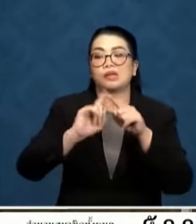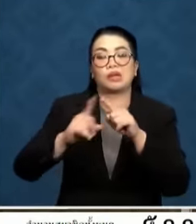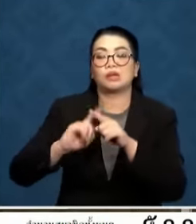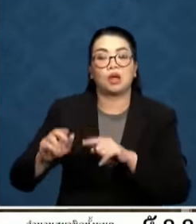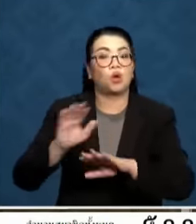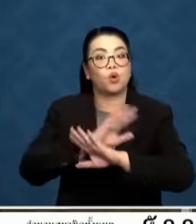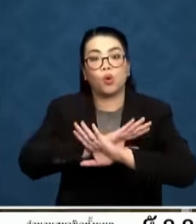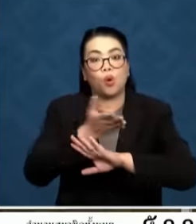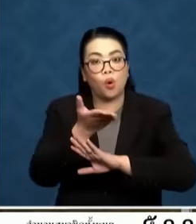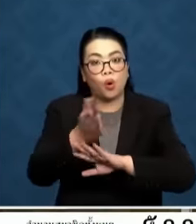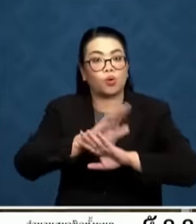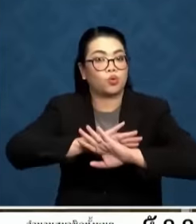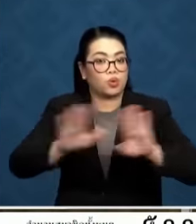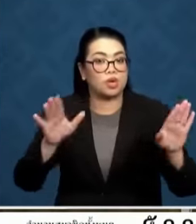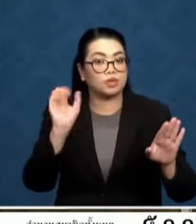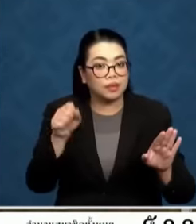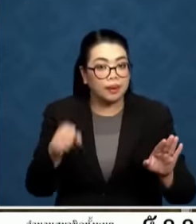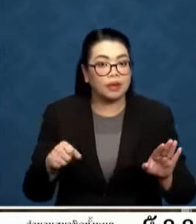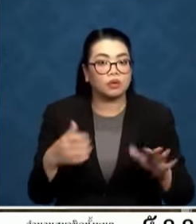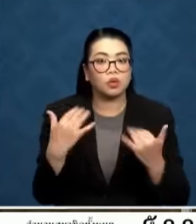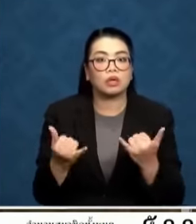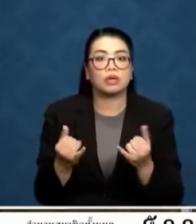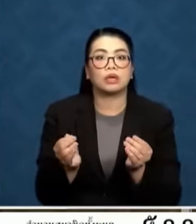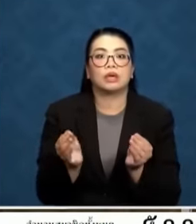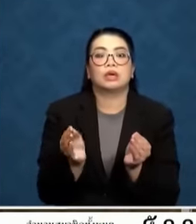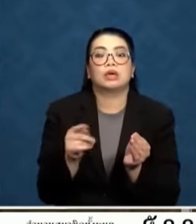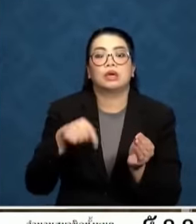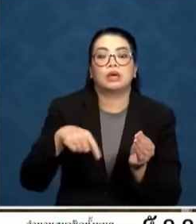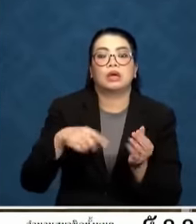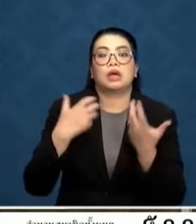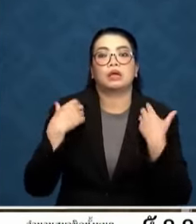คนในรัฐบาลเสียงเริ่ม